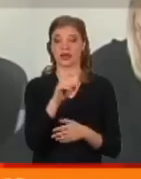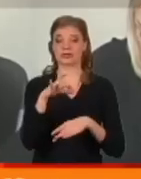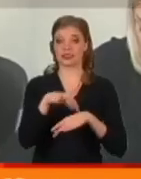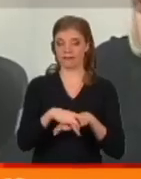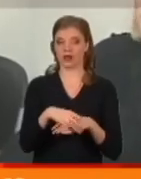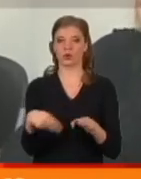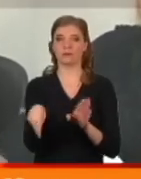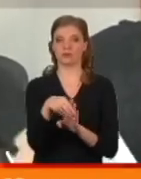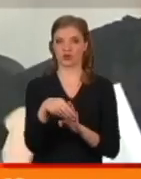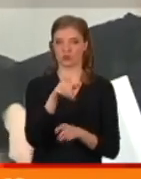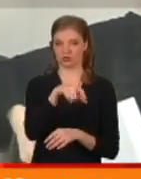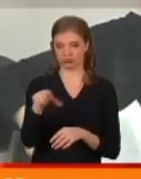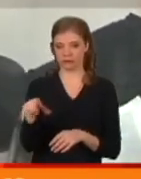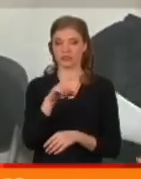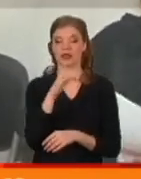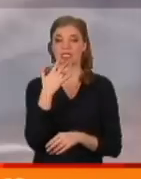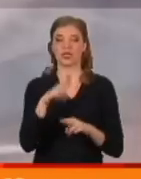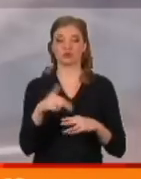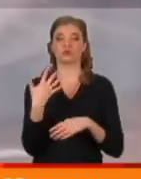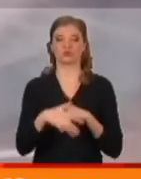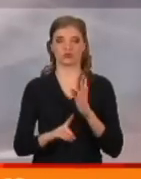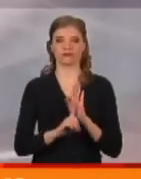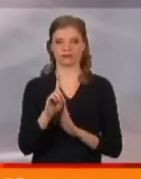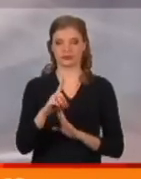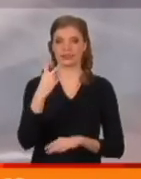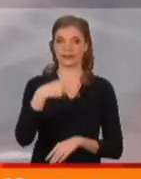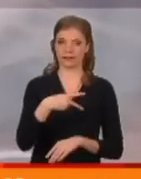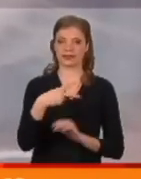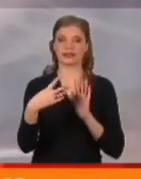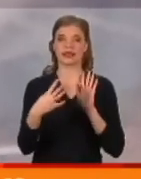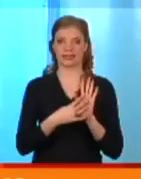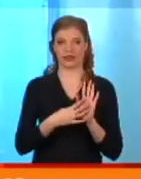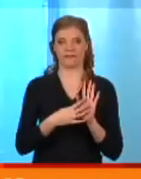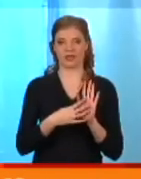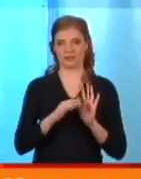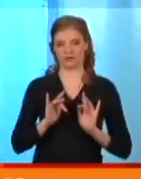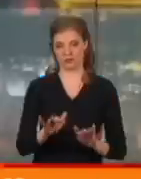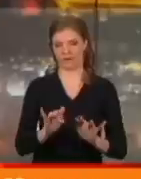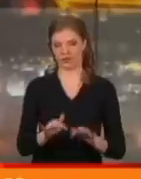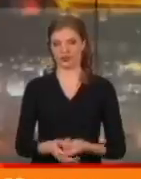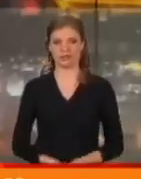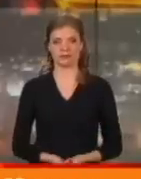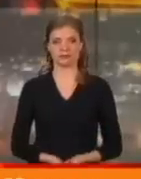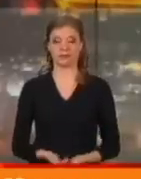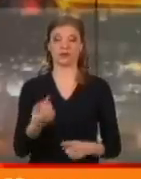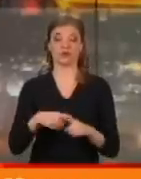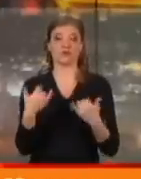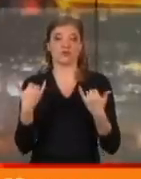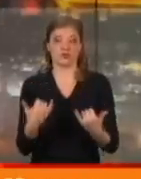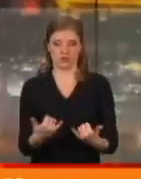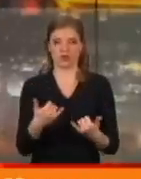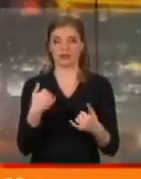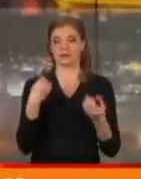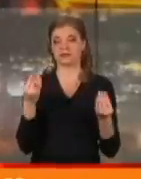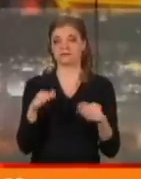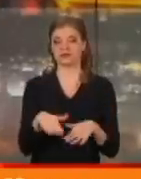фактом підкупу виборців Нацполіція вже порушила 29 проваджень. Тож сьогодні у